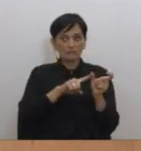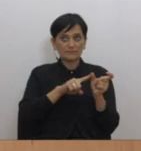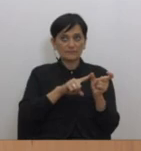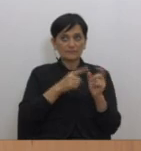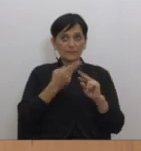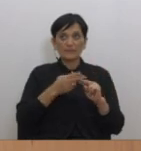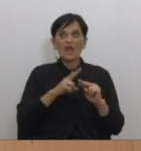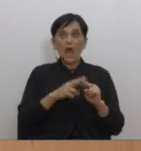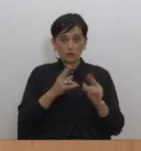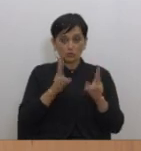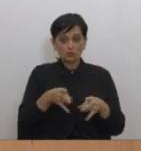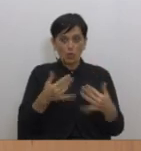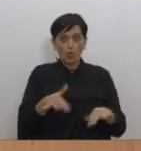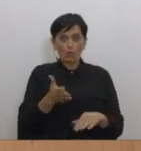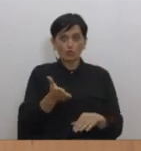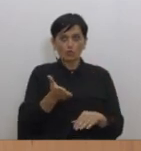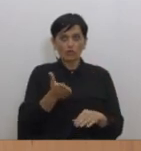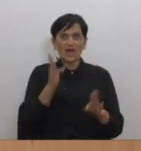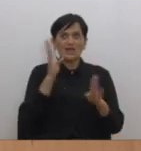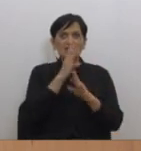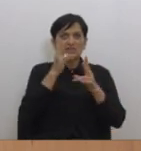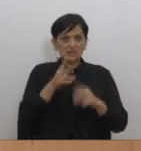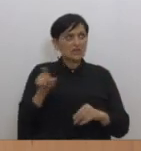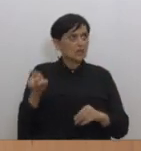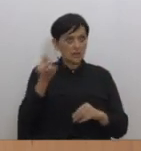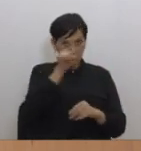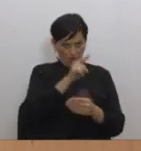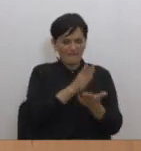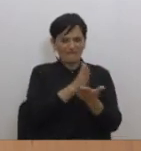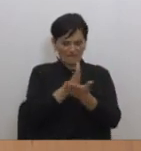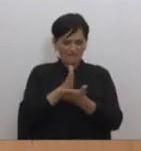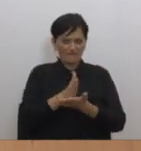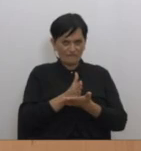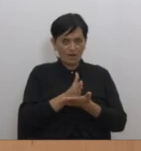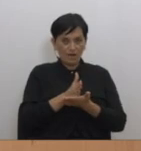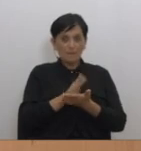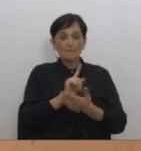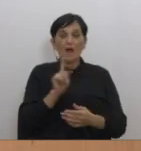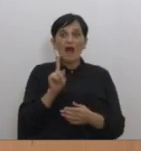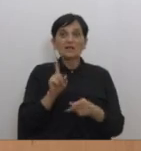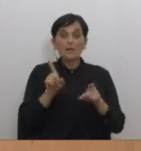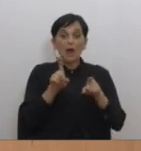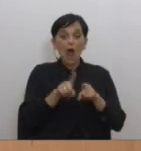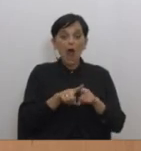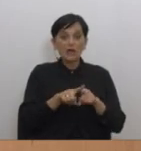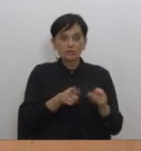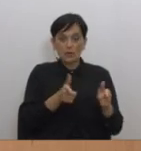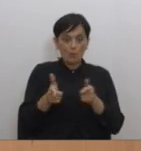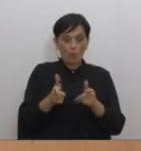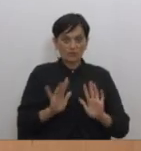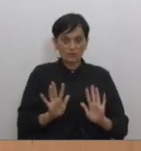ეს ხომ მოხდა? განა სტიქია სხვაგან არ ხდება. როგორ არ ხდება? მაგრამ ასე მოუმზადებლად,